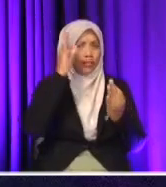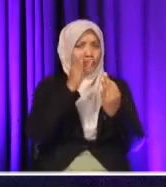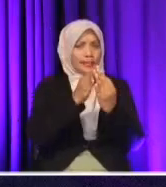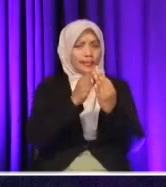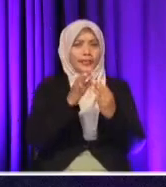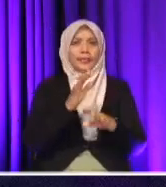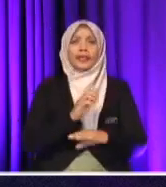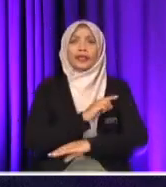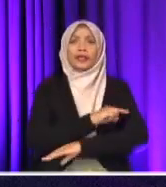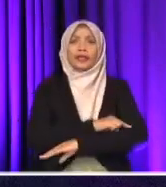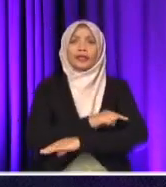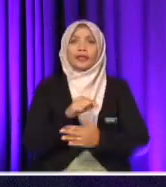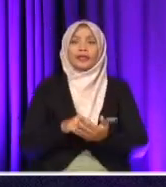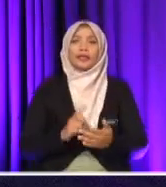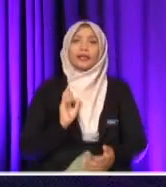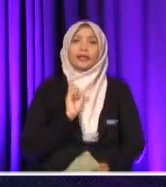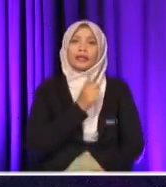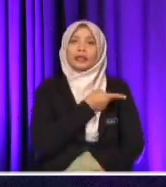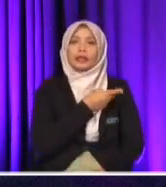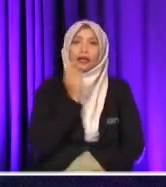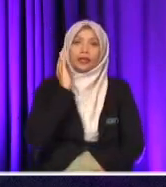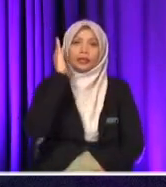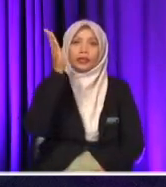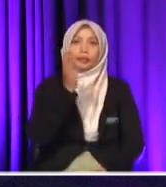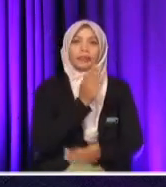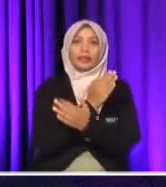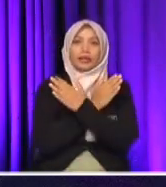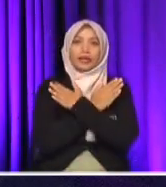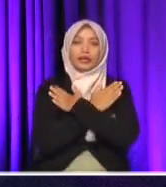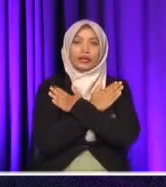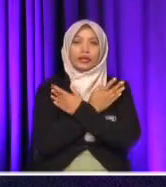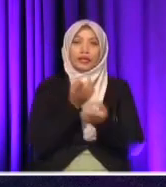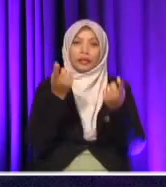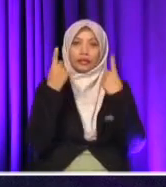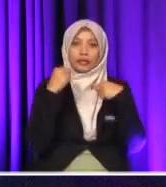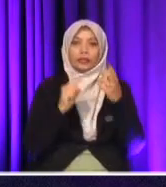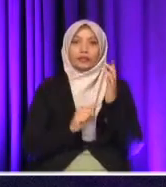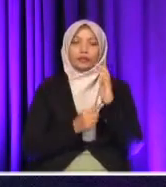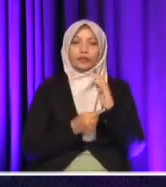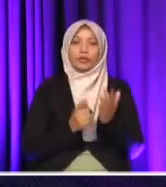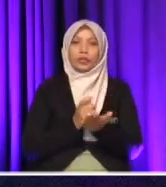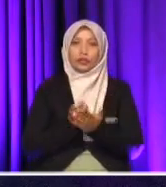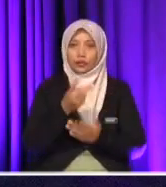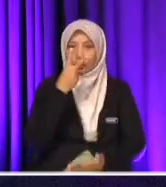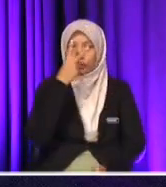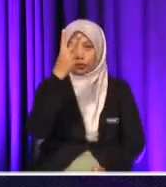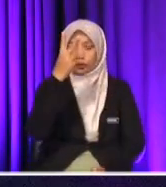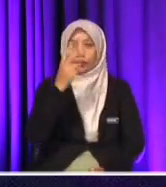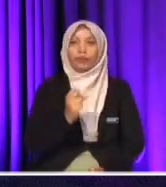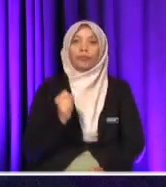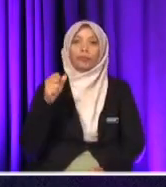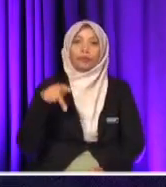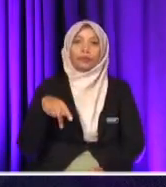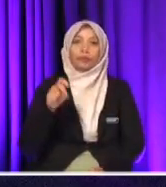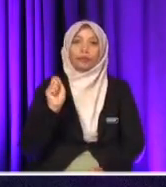Cikgu. Ya. Cikgu, kita rehat seketika, Cikgu. Boleh, Cikgu? Okey, kita rehatlah dulu. Ya, kita kembali selepas ini. Teruskan menonton Sukses SPM 2022 Didik